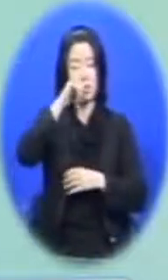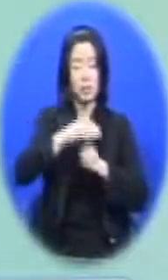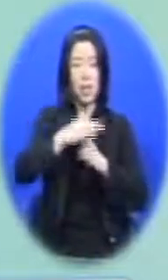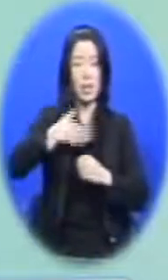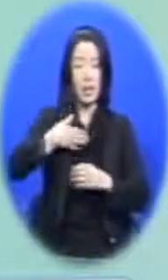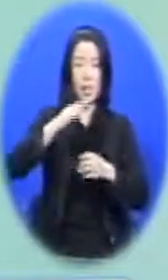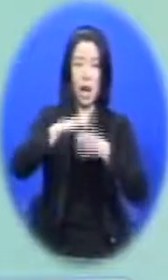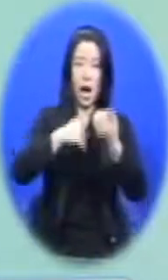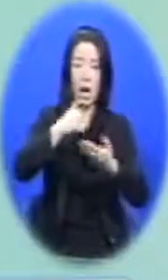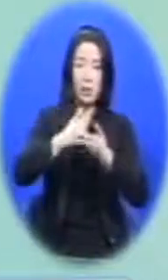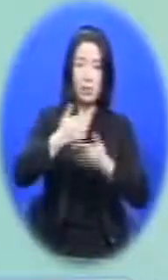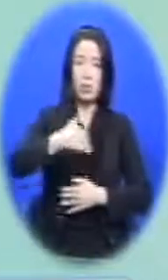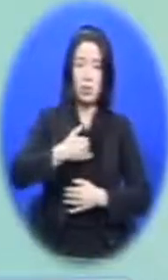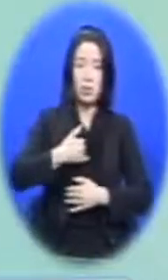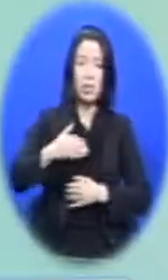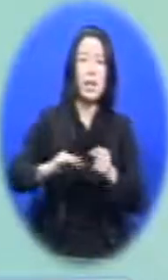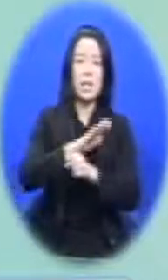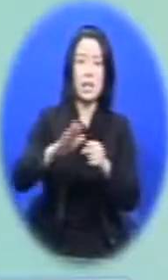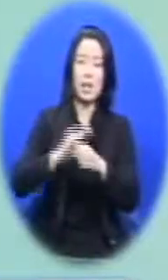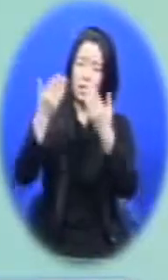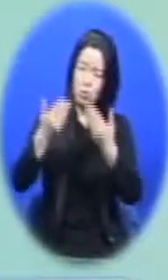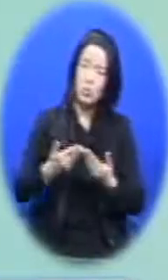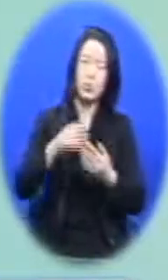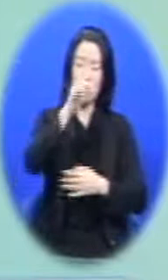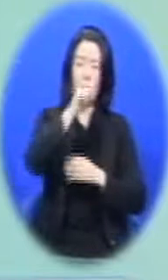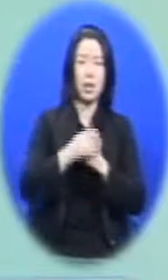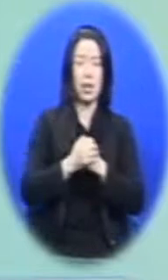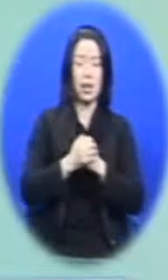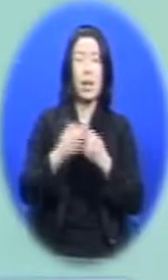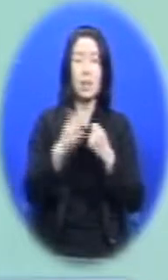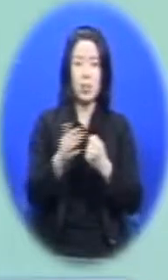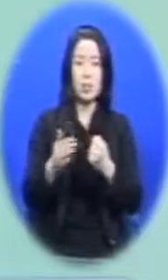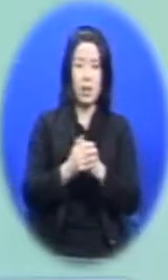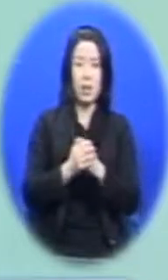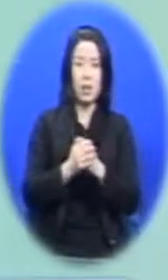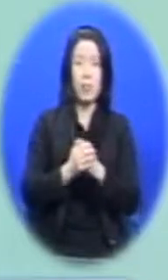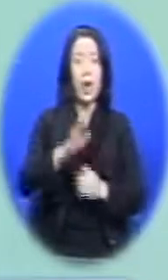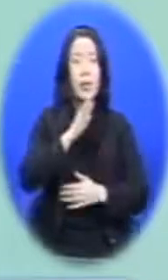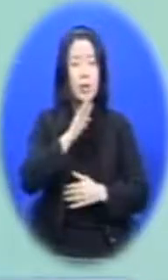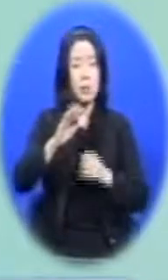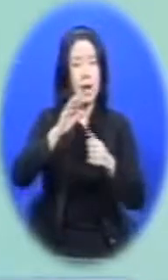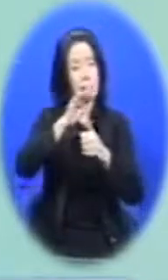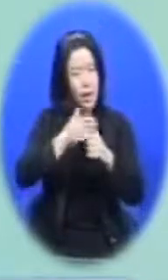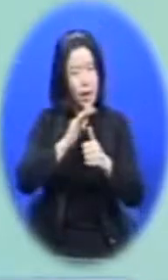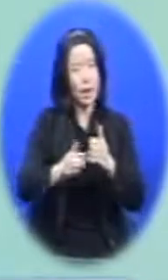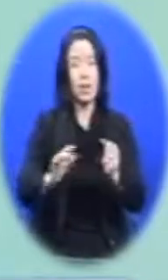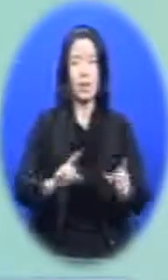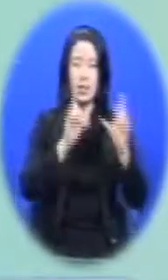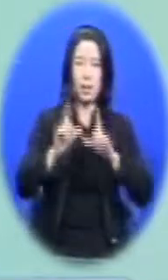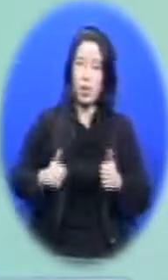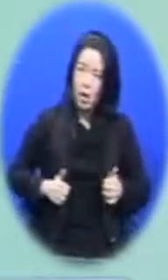저는 하나님께서 저를 사랑해 주었으면 좋겠다. 그래서 정말 착하게 살고